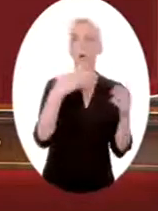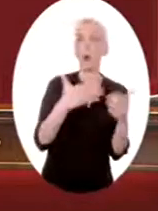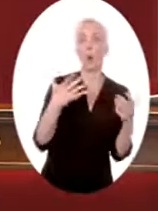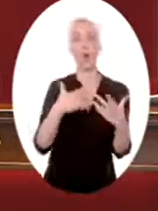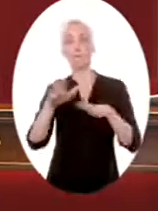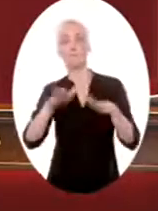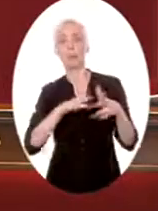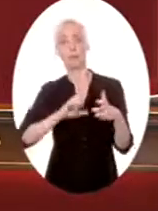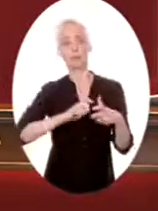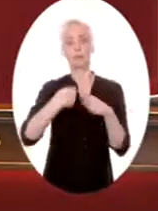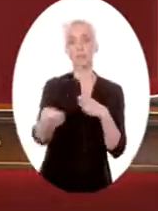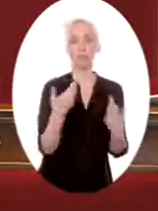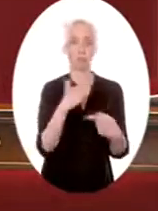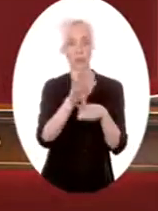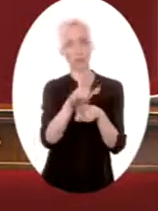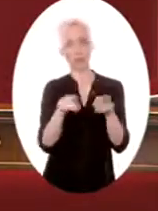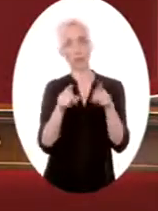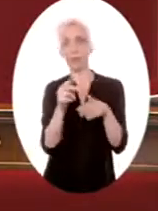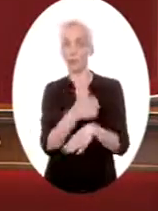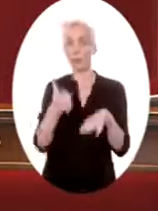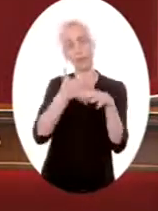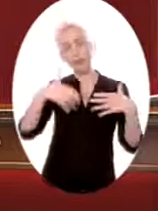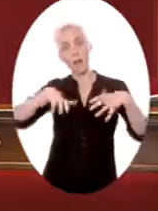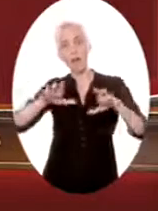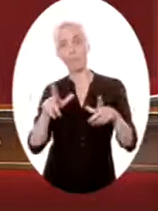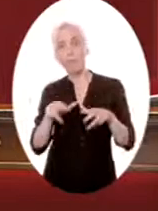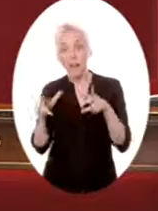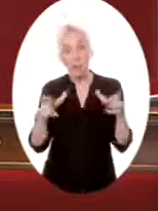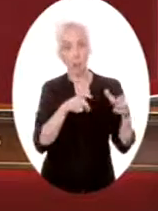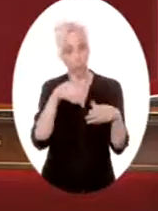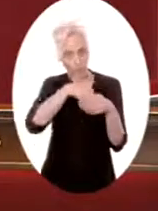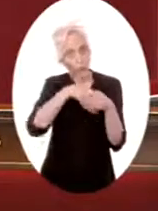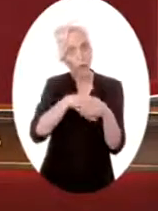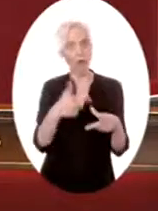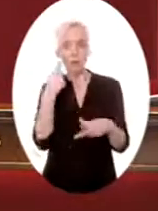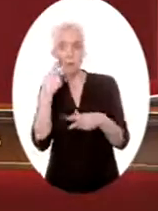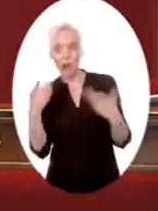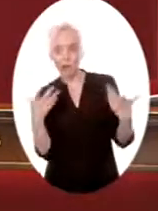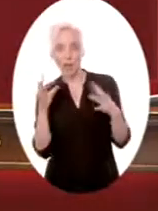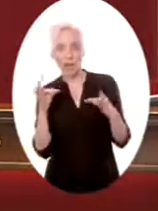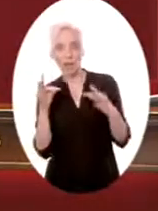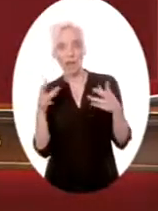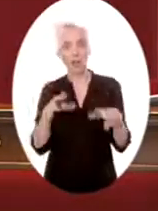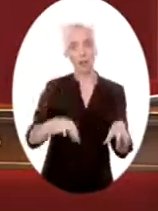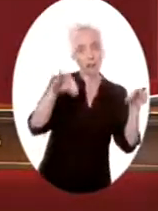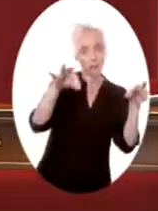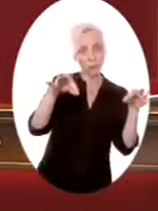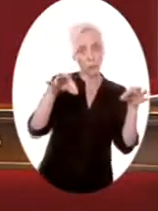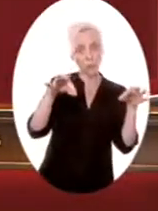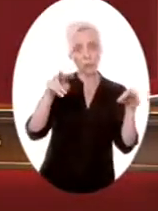délais de présentation l'autorité administrative contrôlera le contenu des agendas procédera aux opérations de suspension